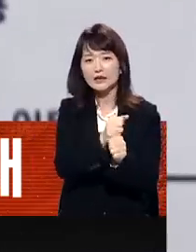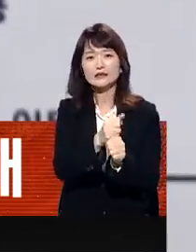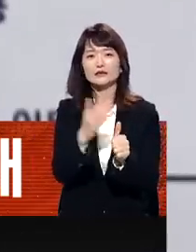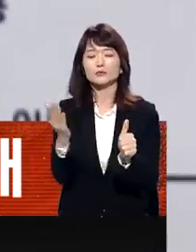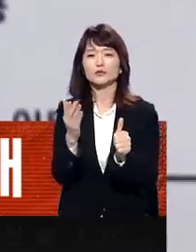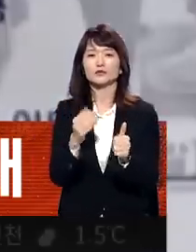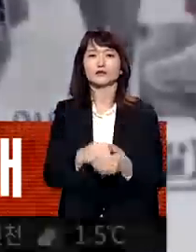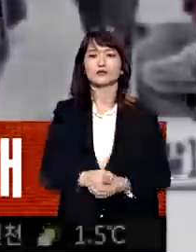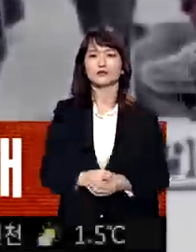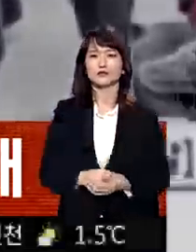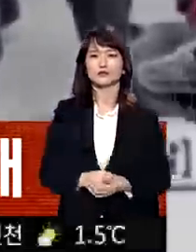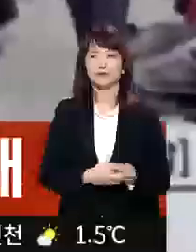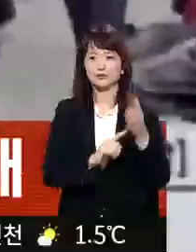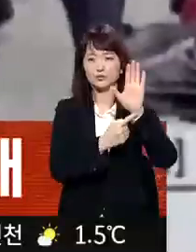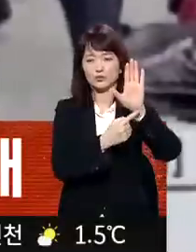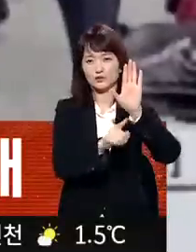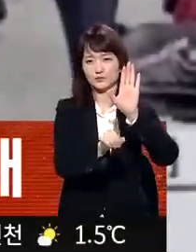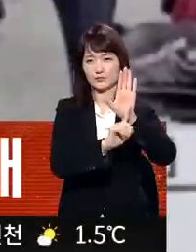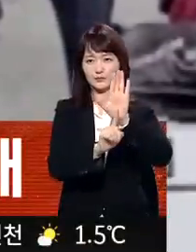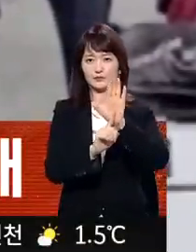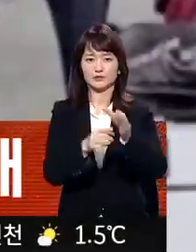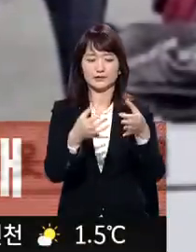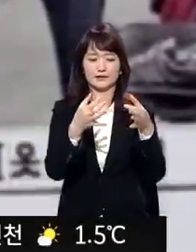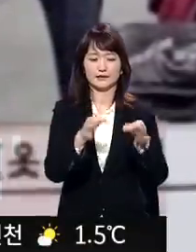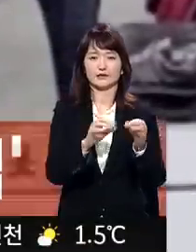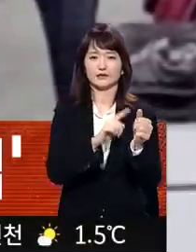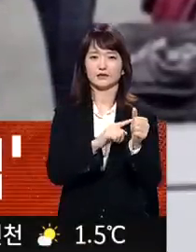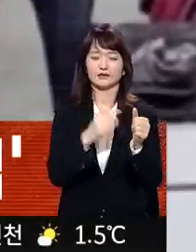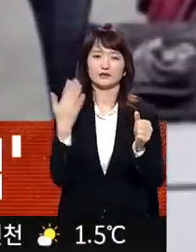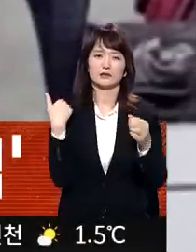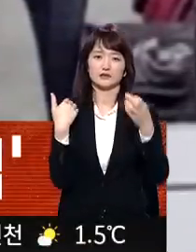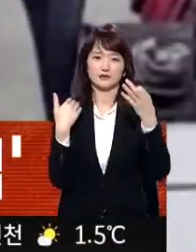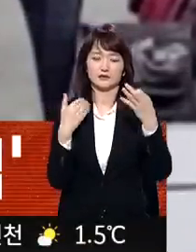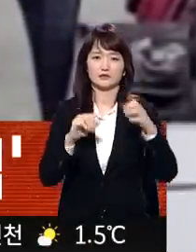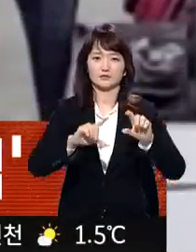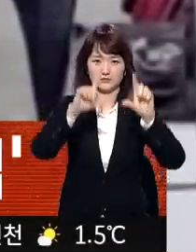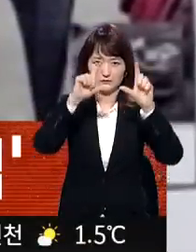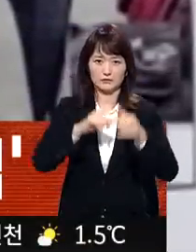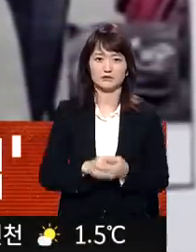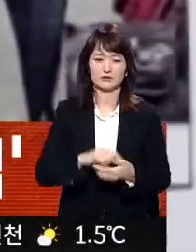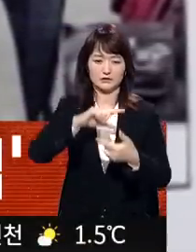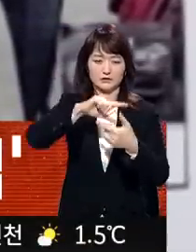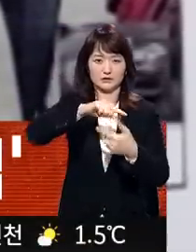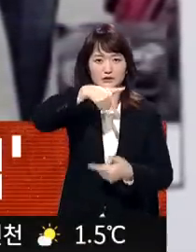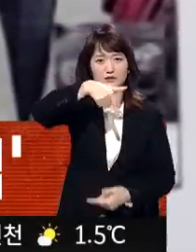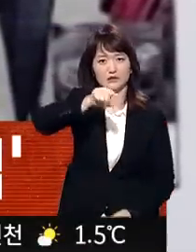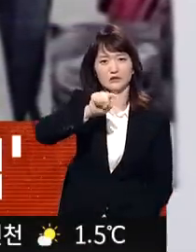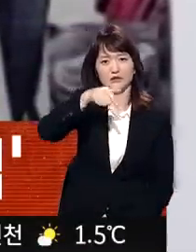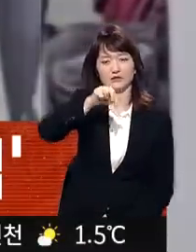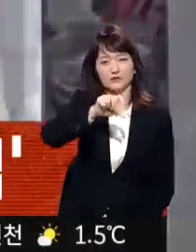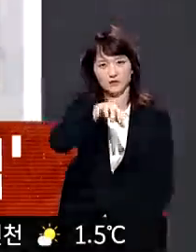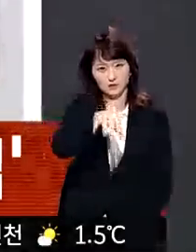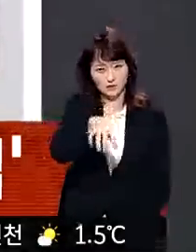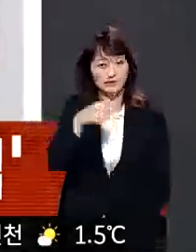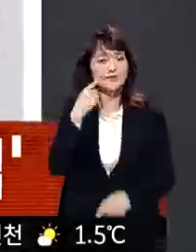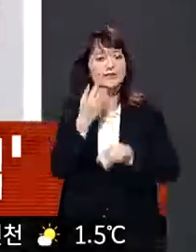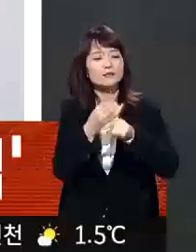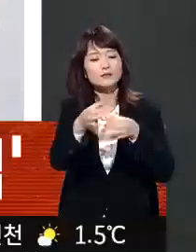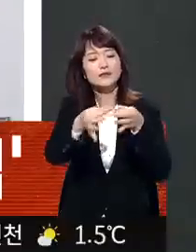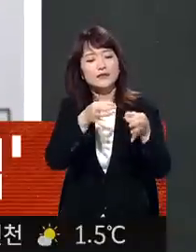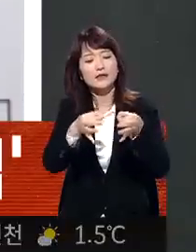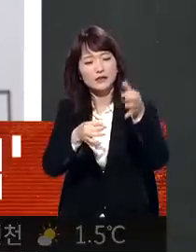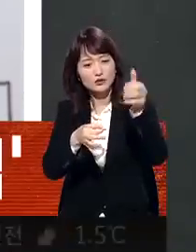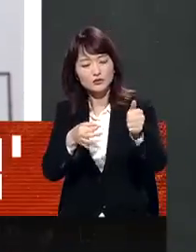수배에 나섰습니다. 일단은 김모 씨입니다. 이 김모 씨는 지난 14일에 경남 거창군의 한 금은방에서 흉기로 주인을